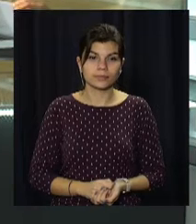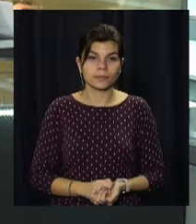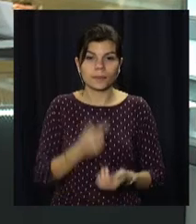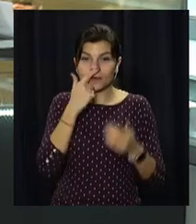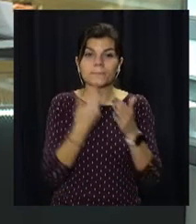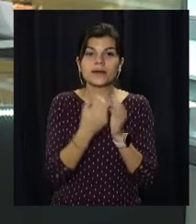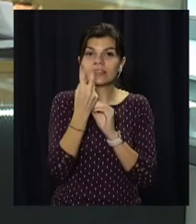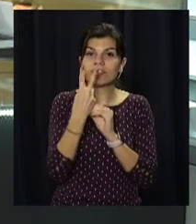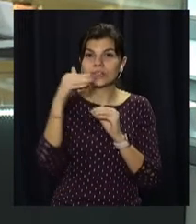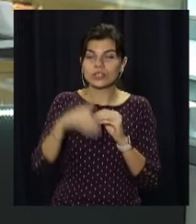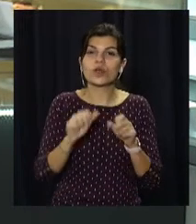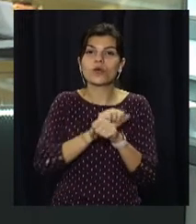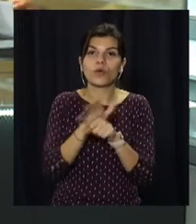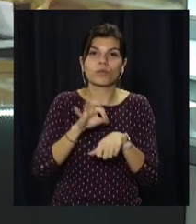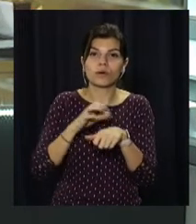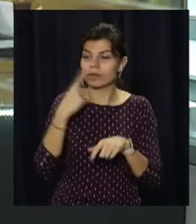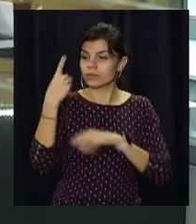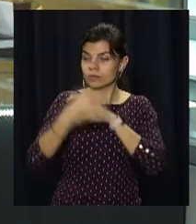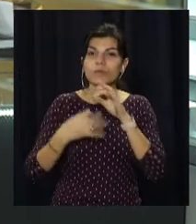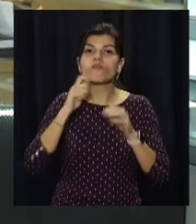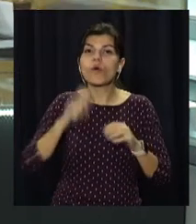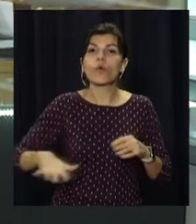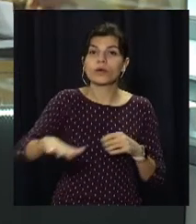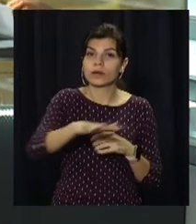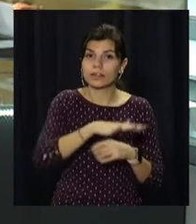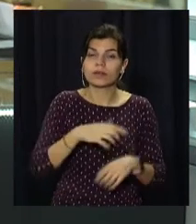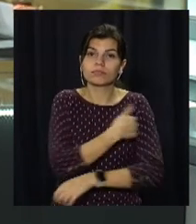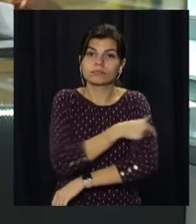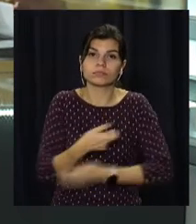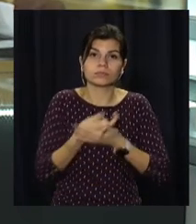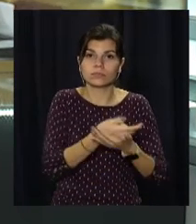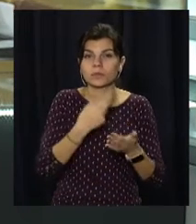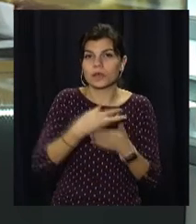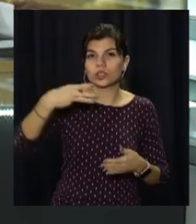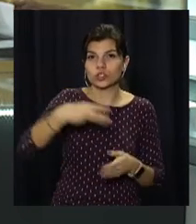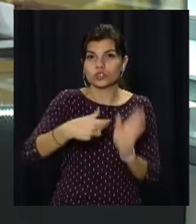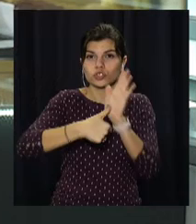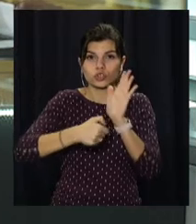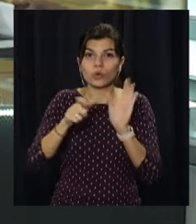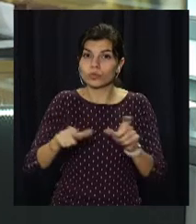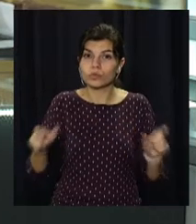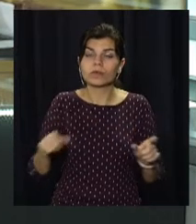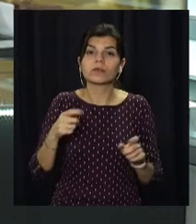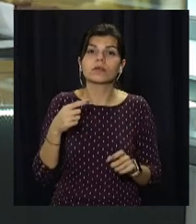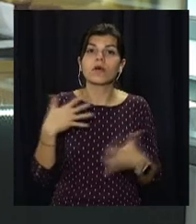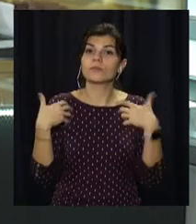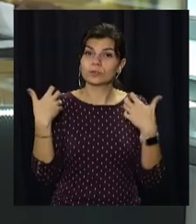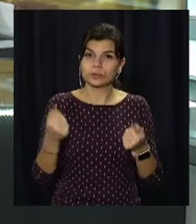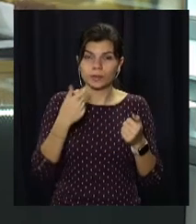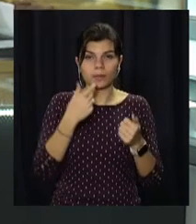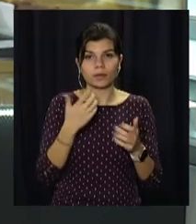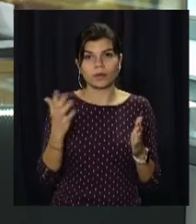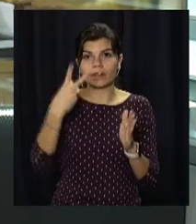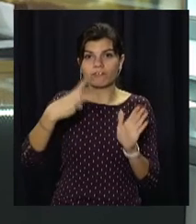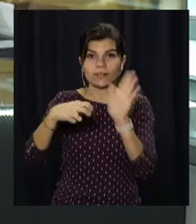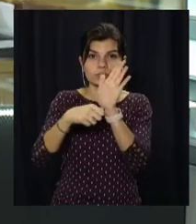Майже 12 тисяч ковід-хворих за добу виявили в Україні. Ушпиталили понад 3600 людей. Натомість одужали більше як